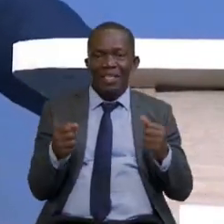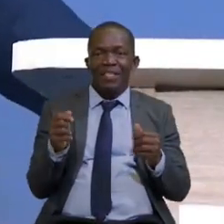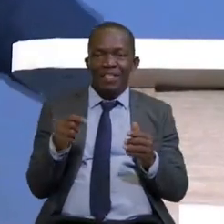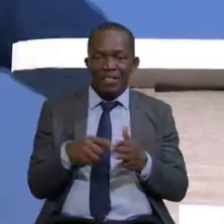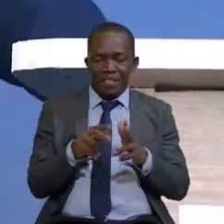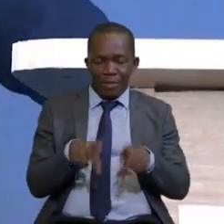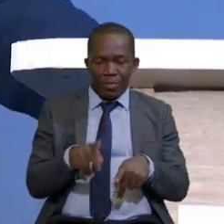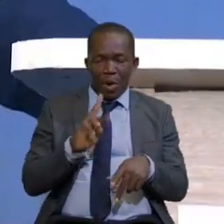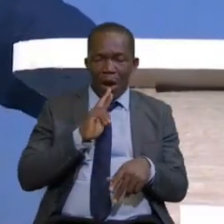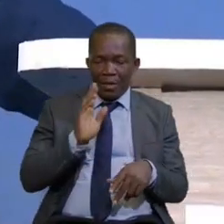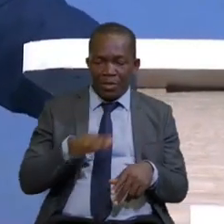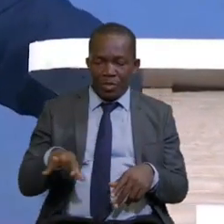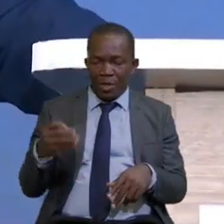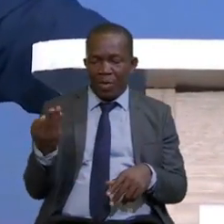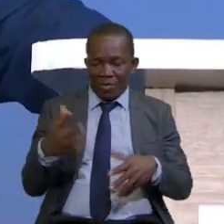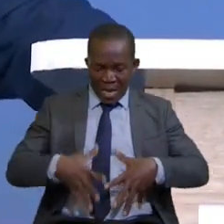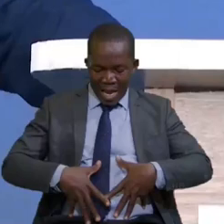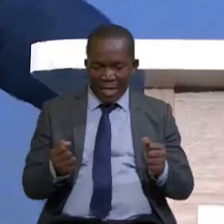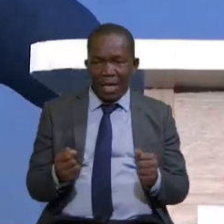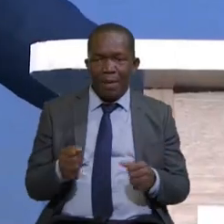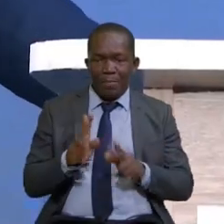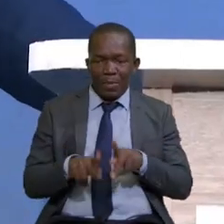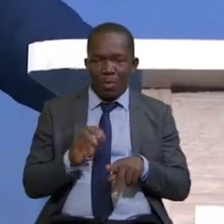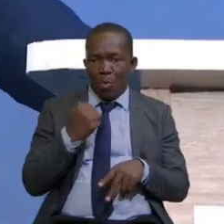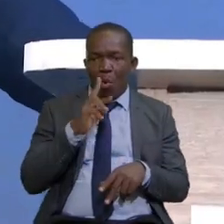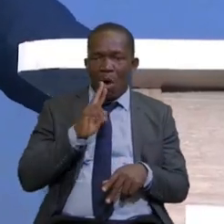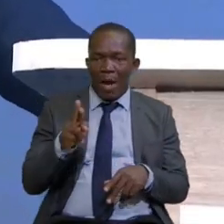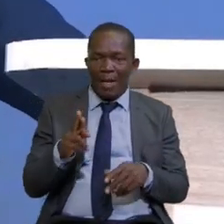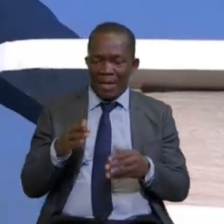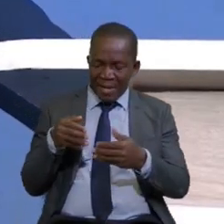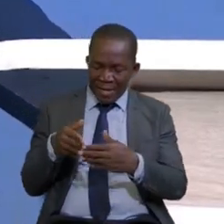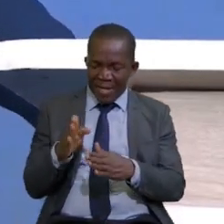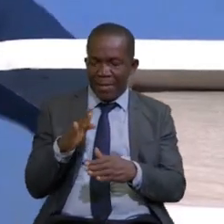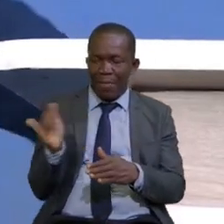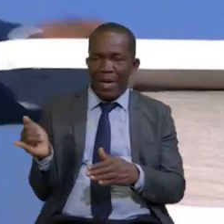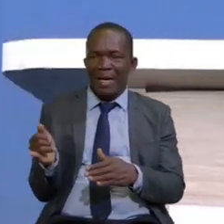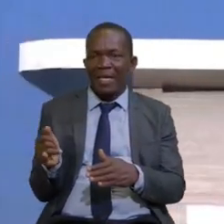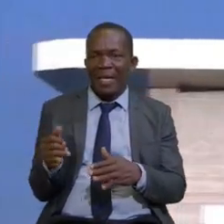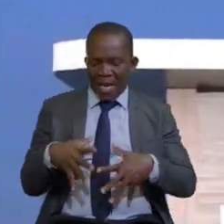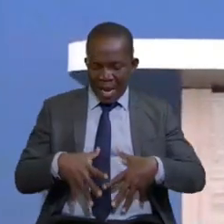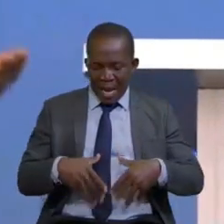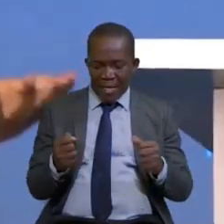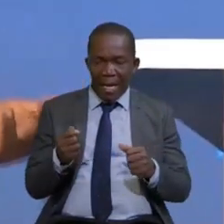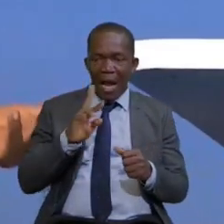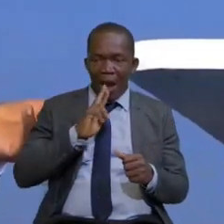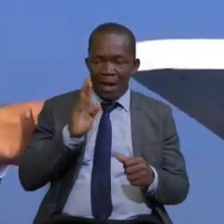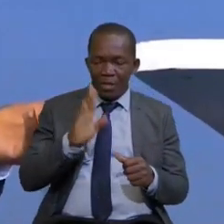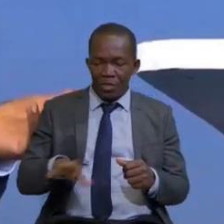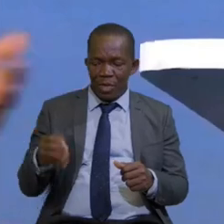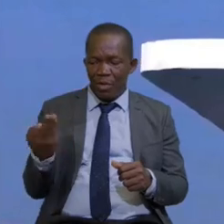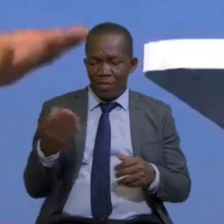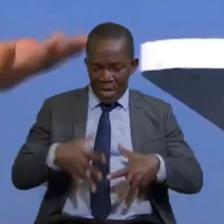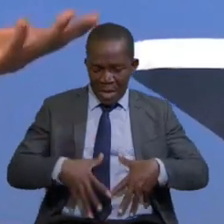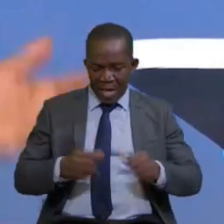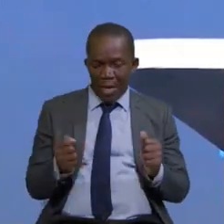par l'animosité, ils sont les enfants de la colère et de l'animosité. Quiconque te